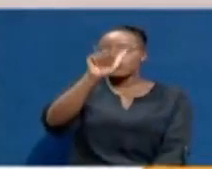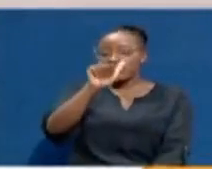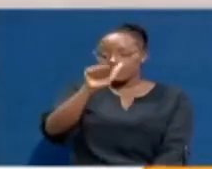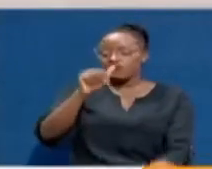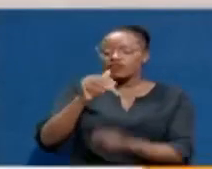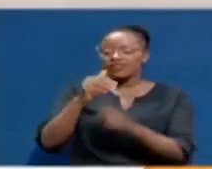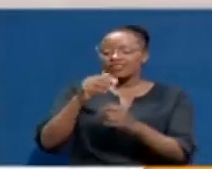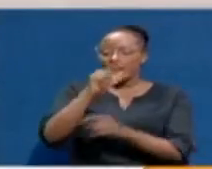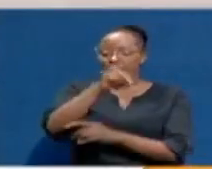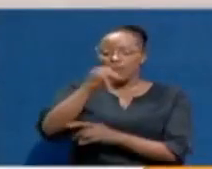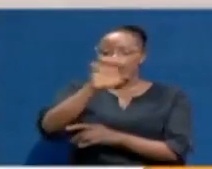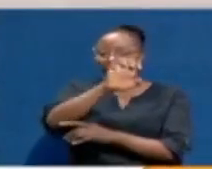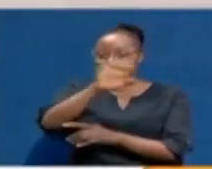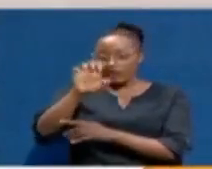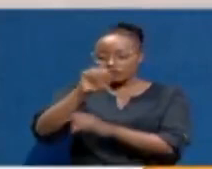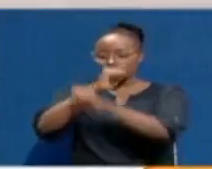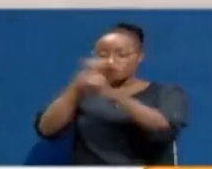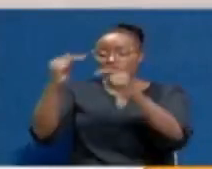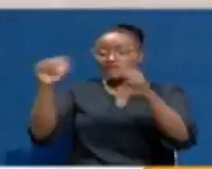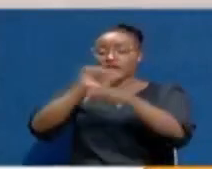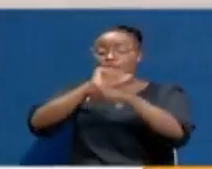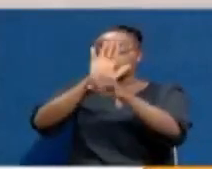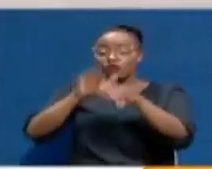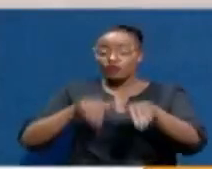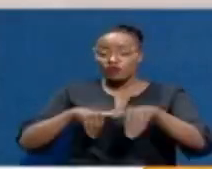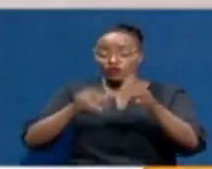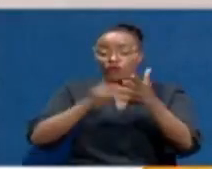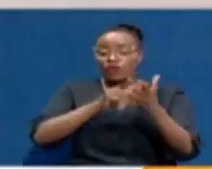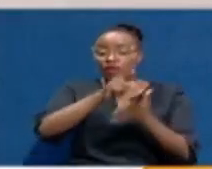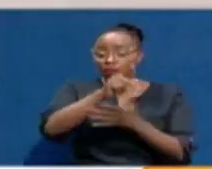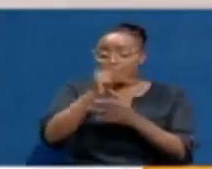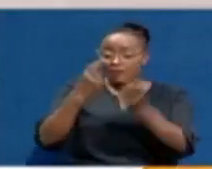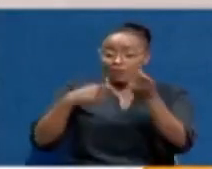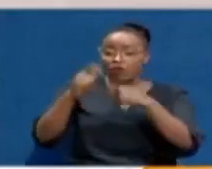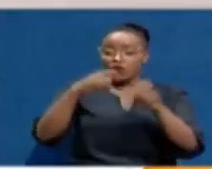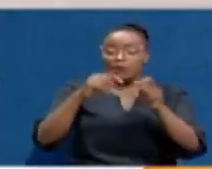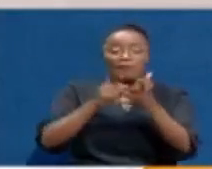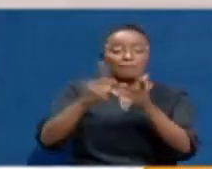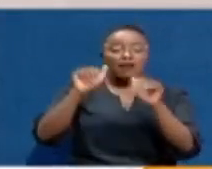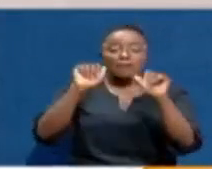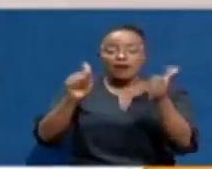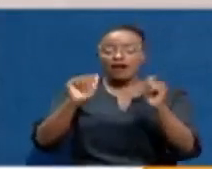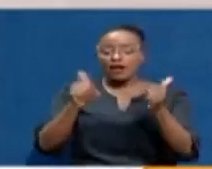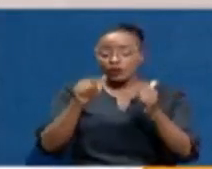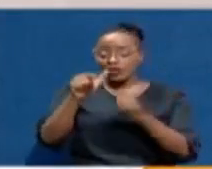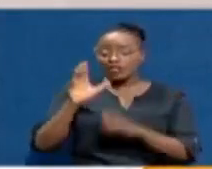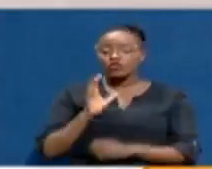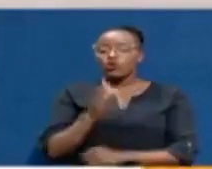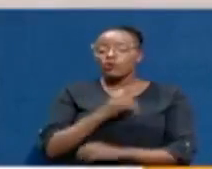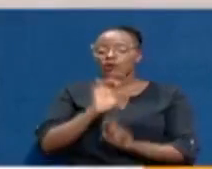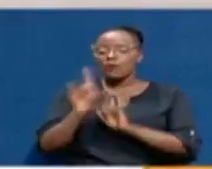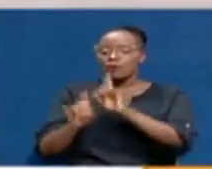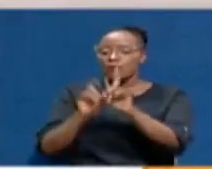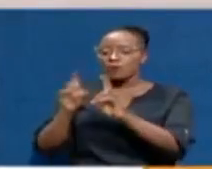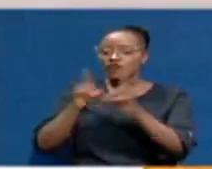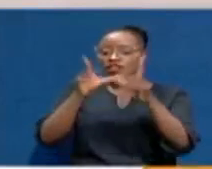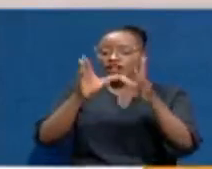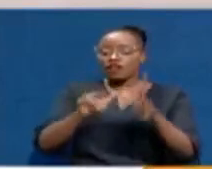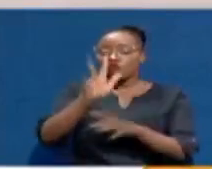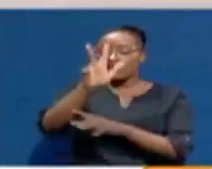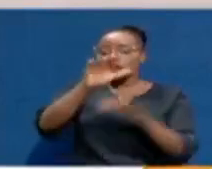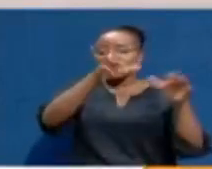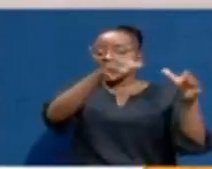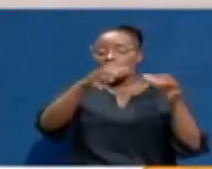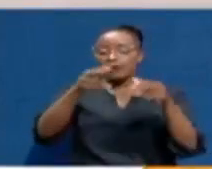magwanda ya kujikinga na COVID-19 kwa kufuata kanuni za ununuzi bado hazijalipwa. Kamati hiyo imewahoji wakurugenzi wa kampuni